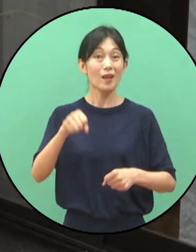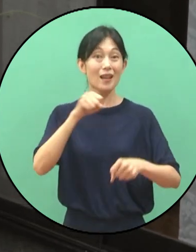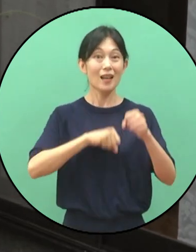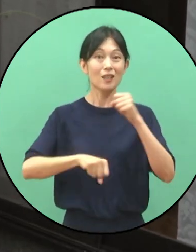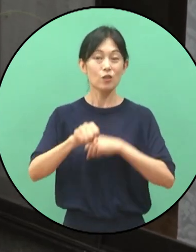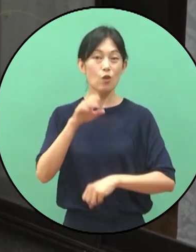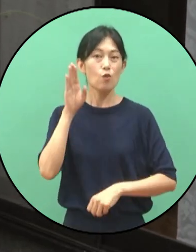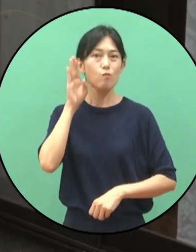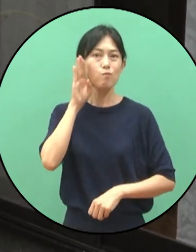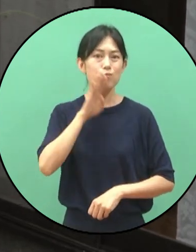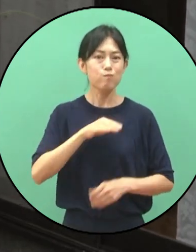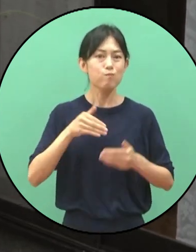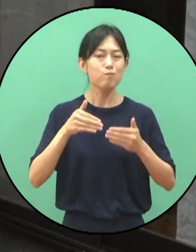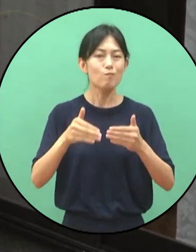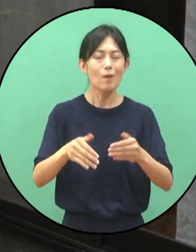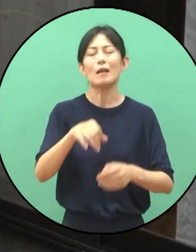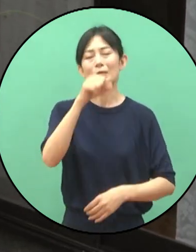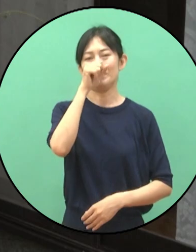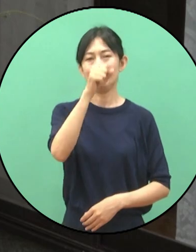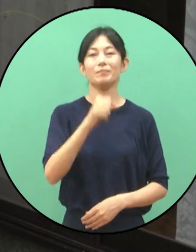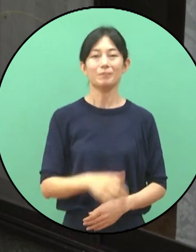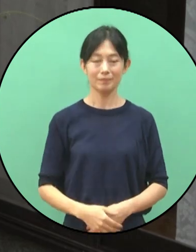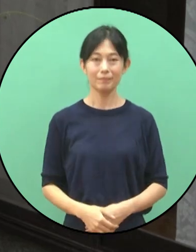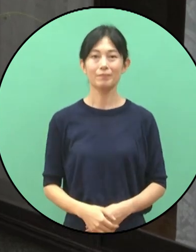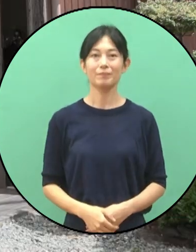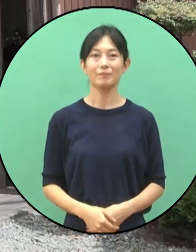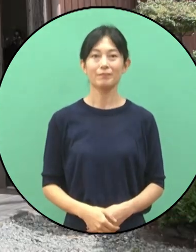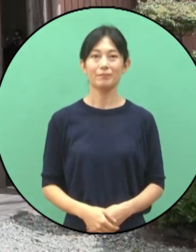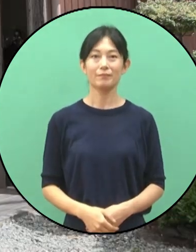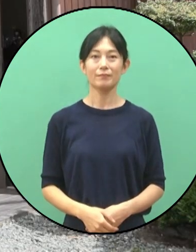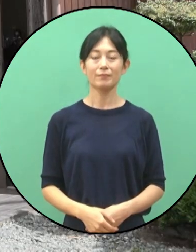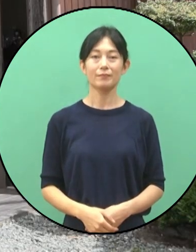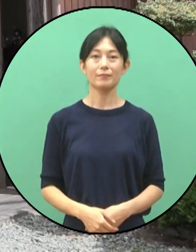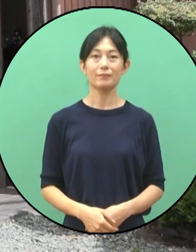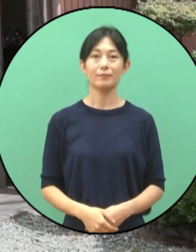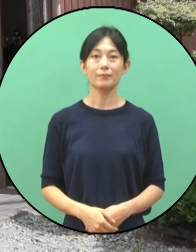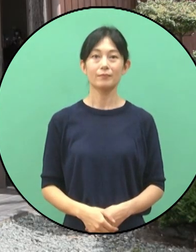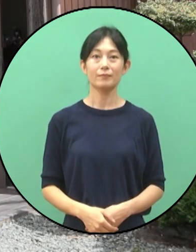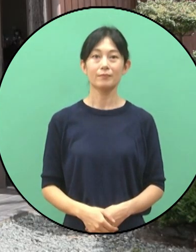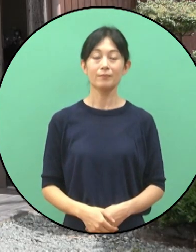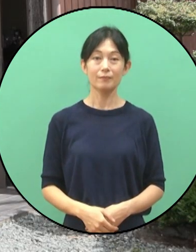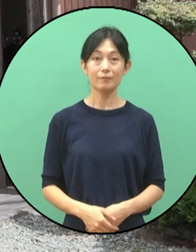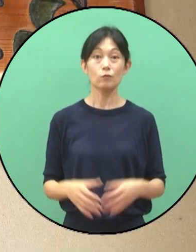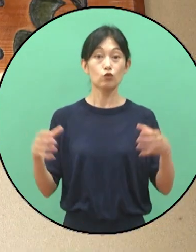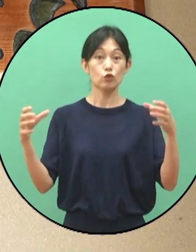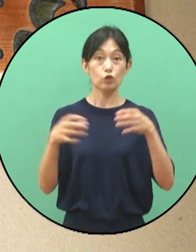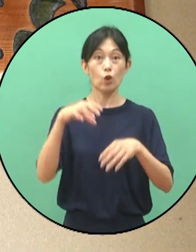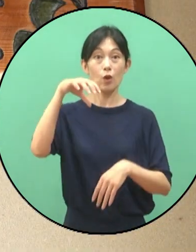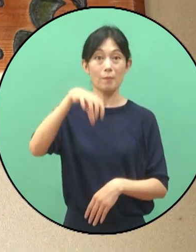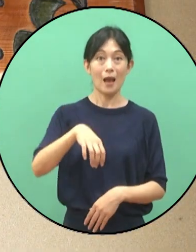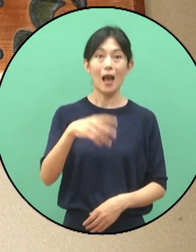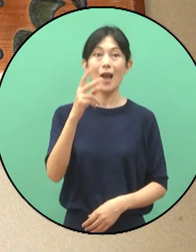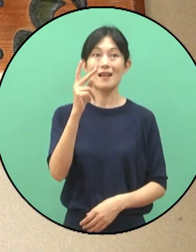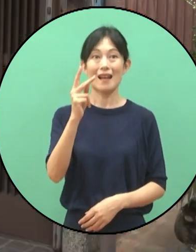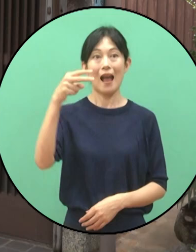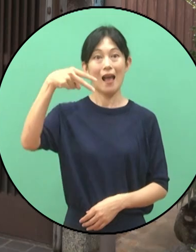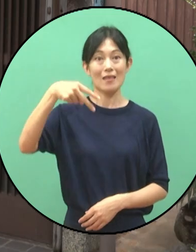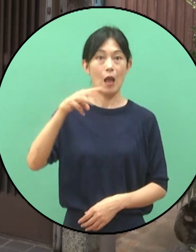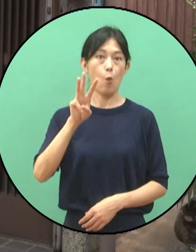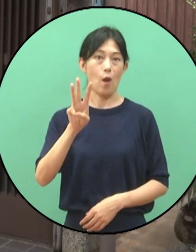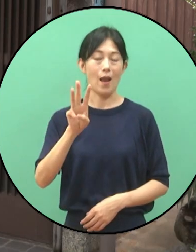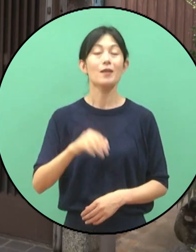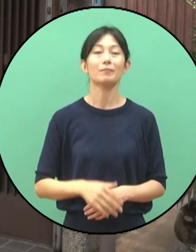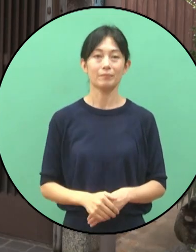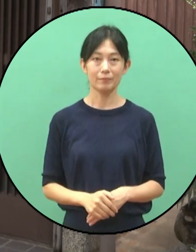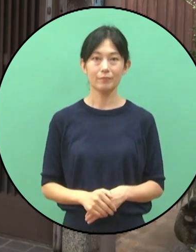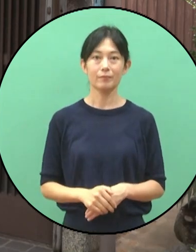にいったきっかけだったと思います。 玉城町にある集いの場カナウに来ています。玉城